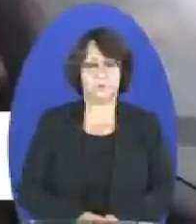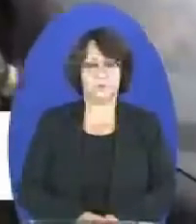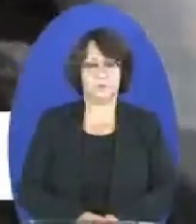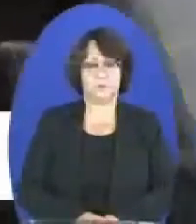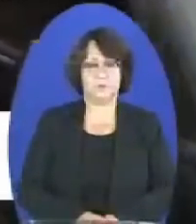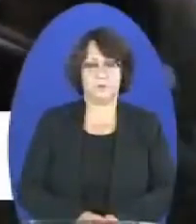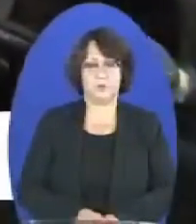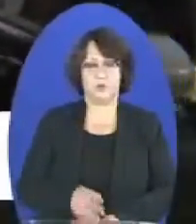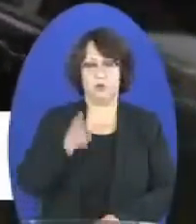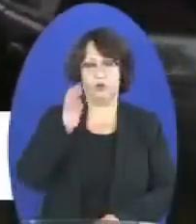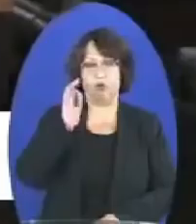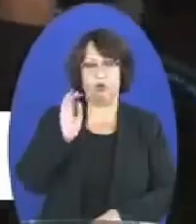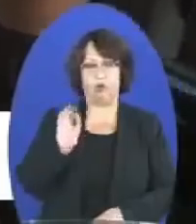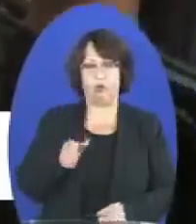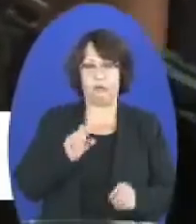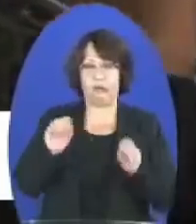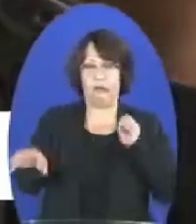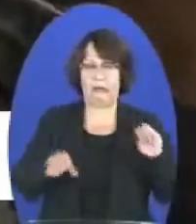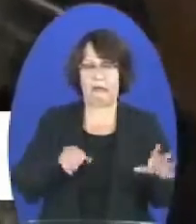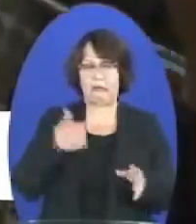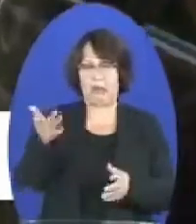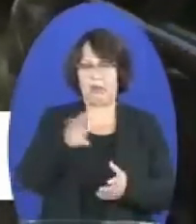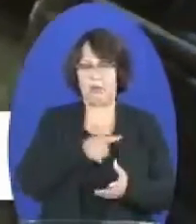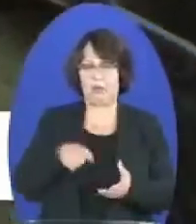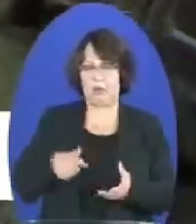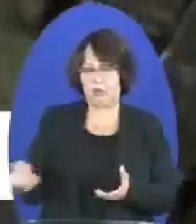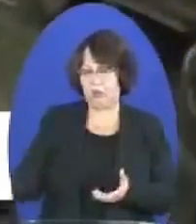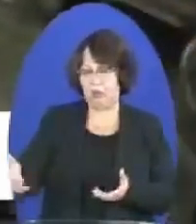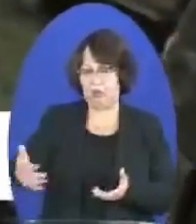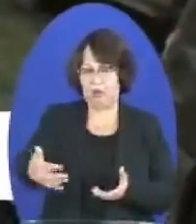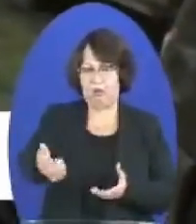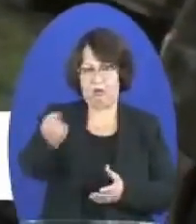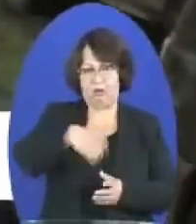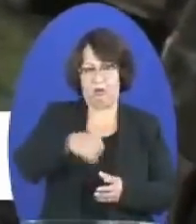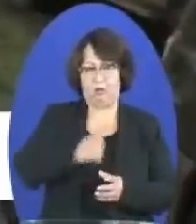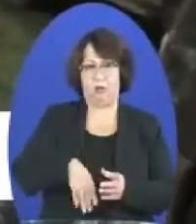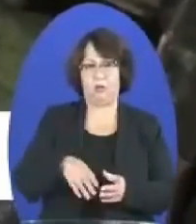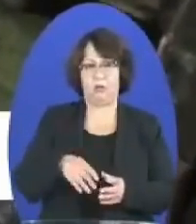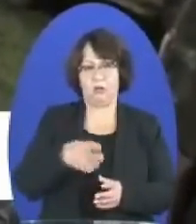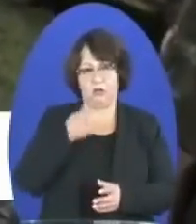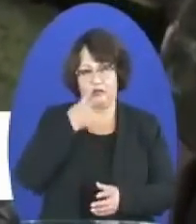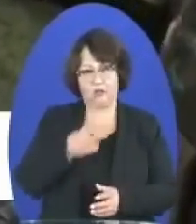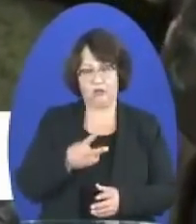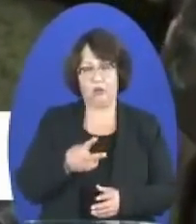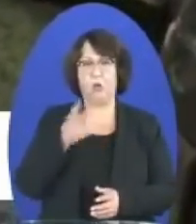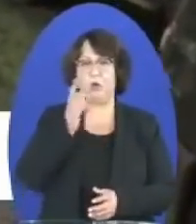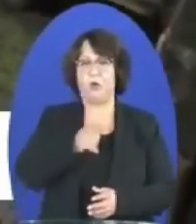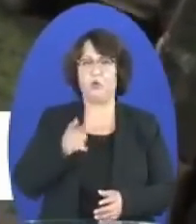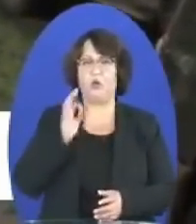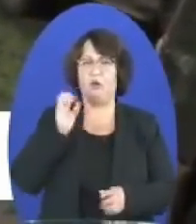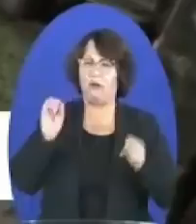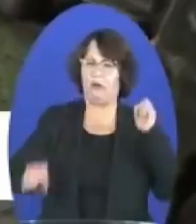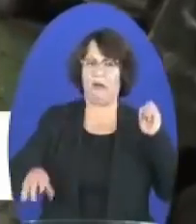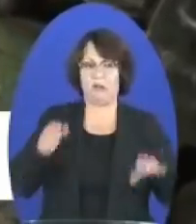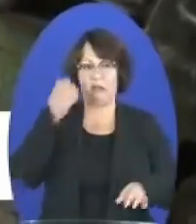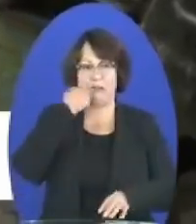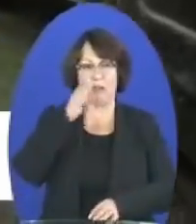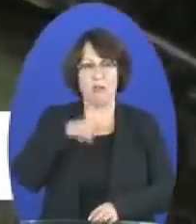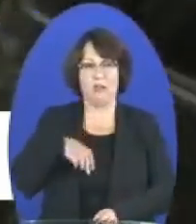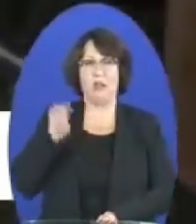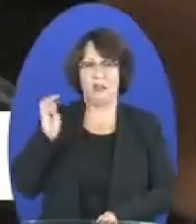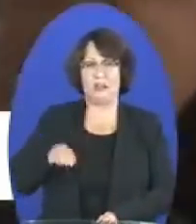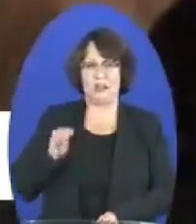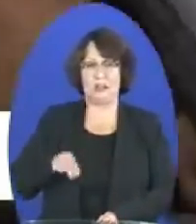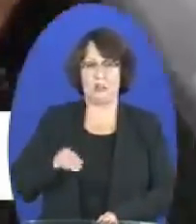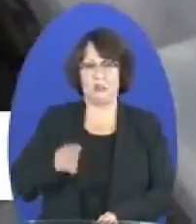Хүний тарьсан огийг таавал тэрвлээ явж байна. Ер нь иргэд маань маш гол дагуу амардаг шүү дээ. Тэгэхээр амраа явахдаа дийлэгтэй дандаа хог их тарьдаг тий. Тий.